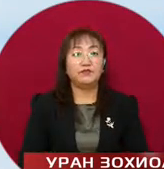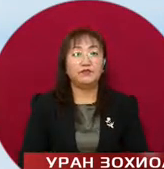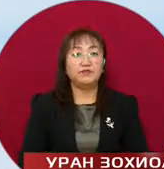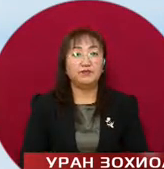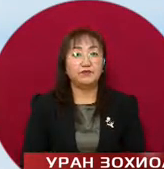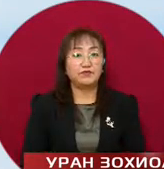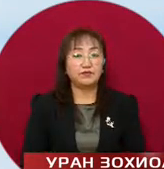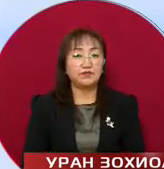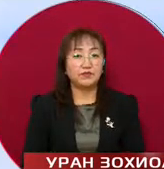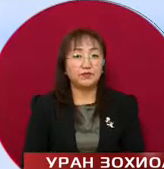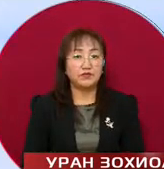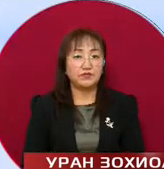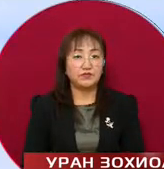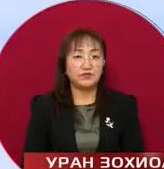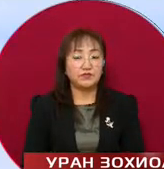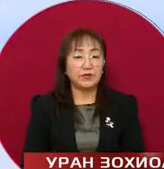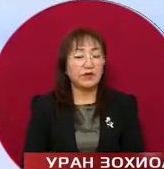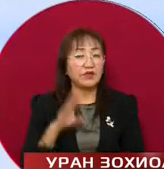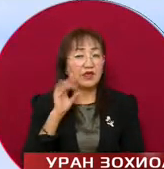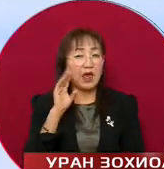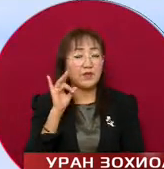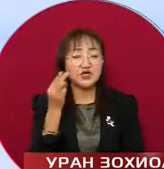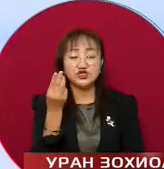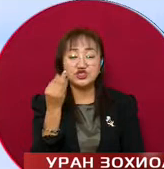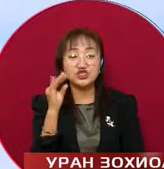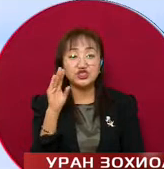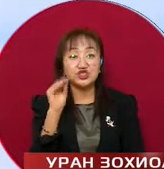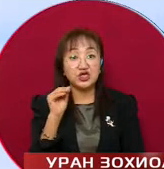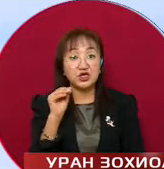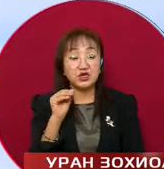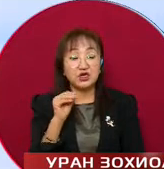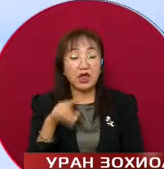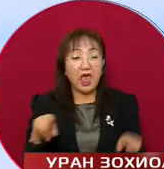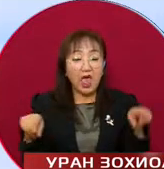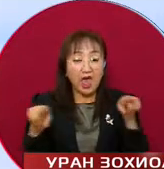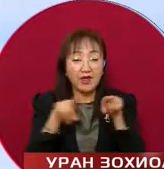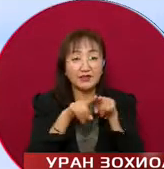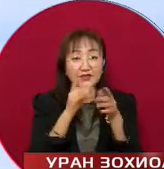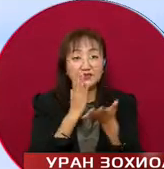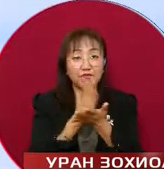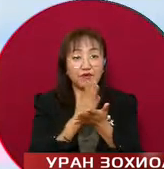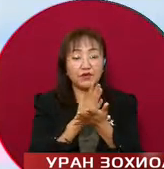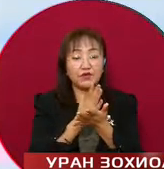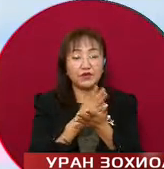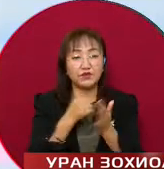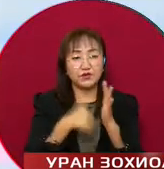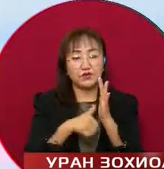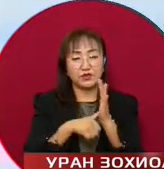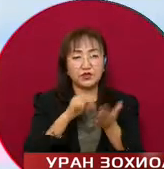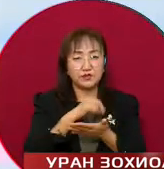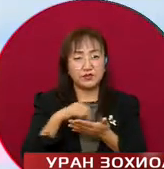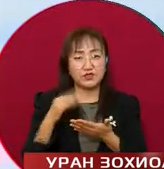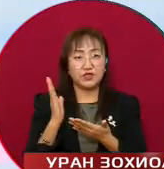Ямар шинжээр нь адилтгсан байж болох вэ? хэвтэр дээрээ бичээрэй.